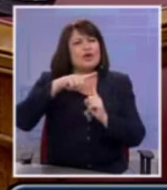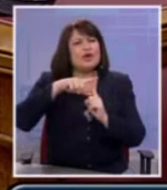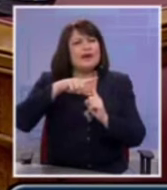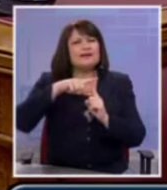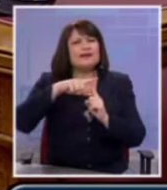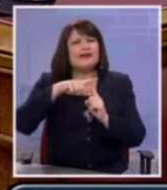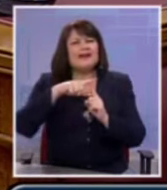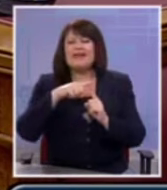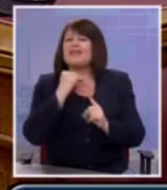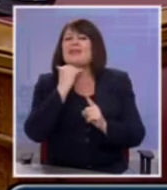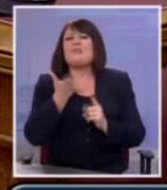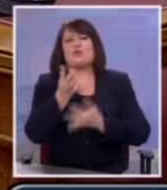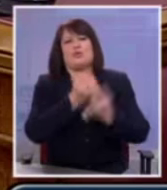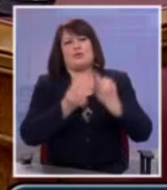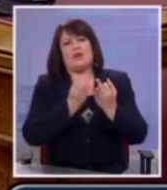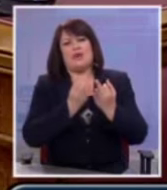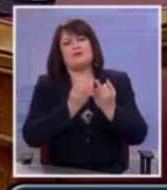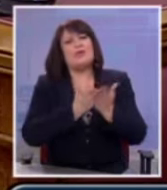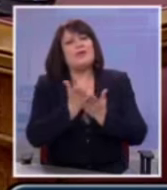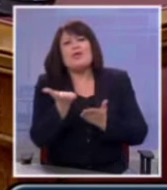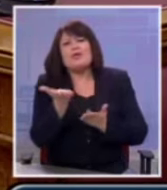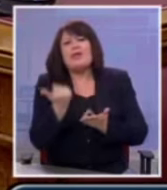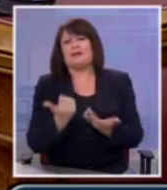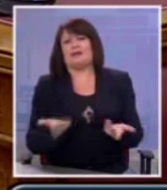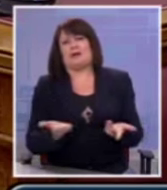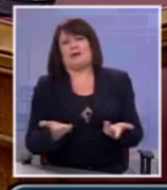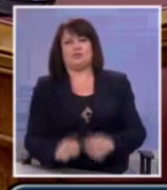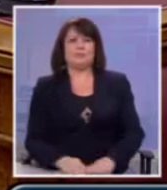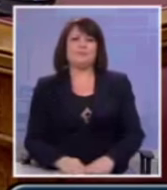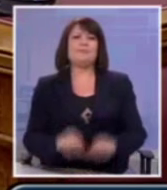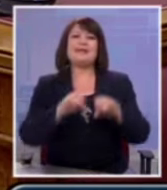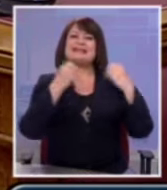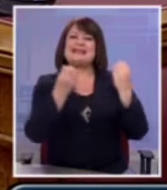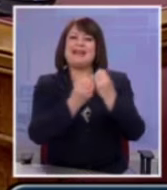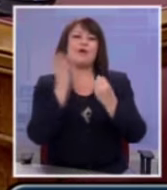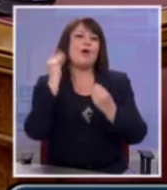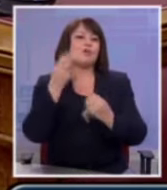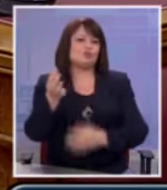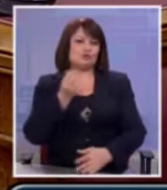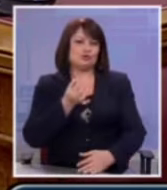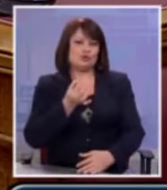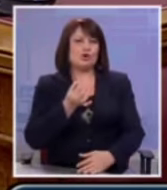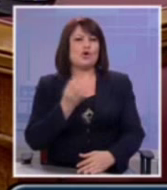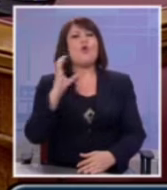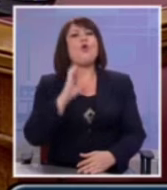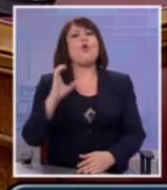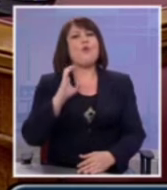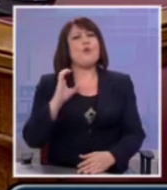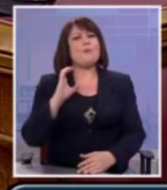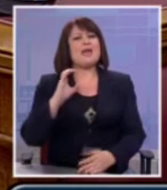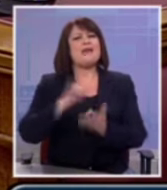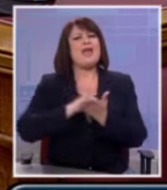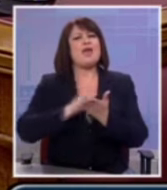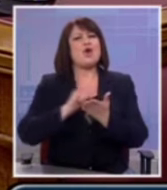να στηριχθούν. Ούτε τεχνοκρατικά. Το δεύτερο που άκουσα στο συνέδριο αυτό από έναν καθηγητή του Κολούμπια στη Νέα